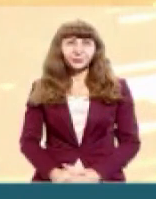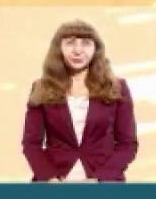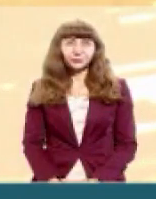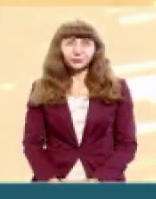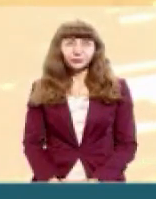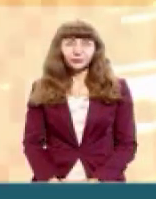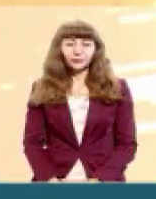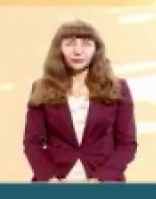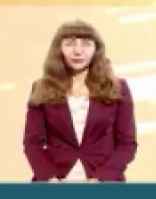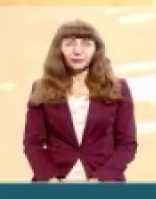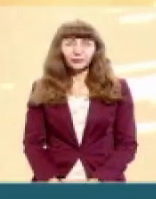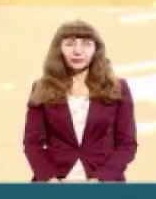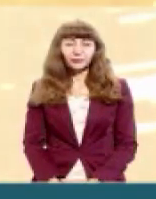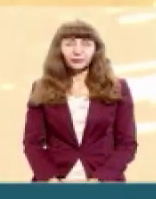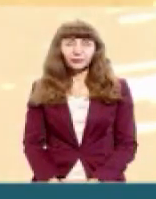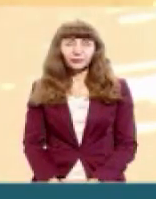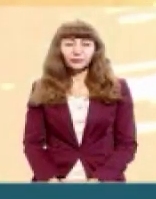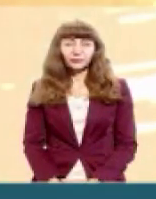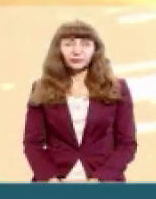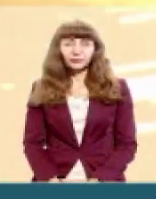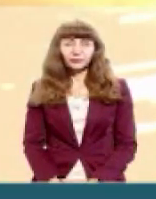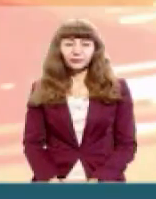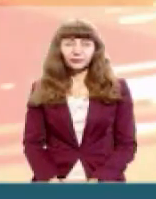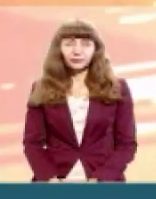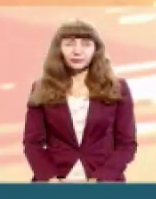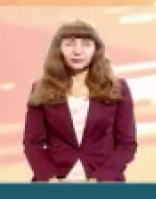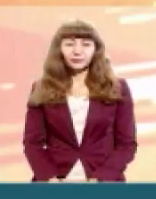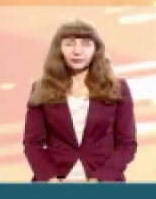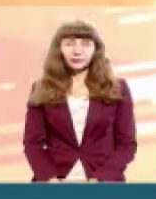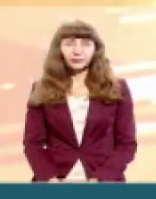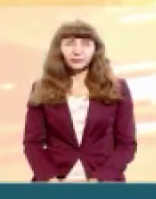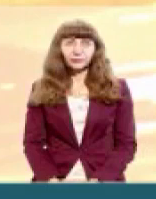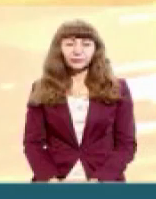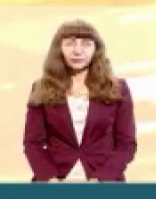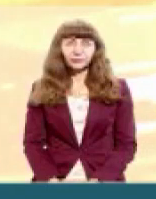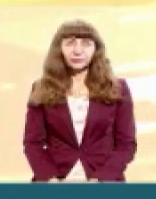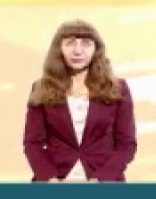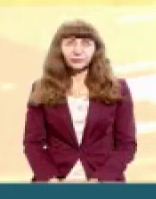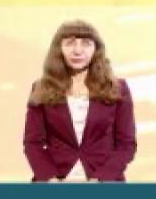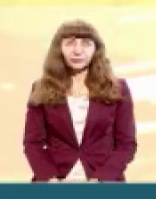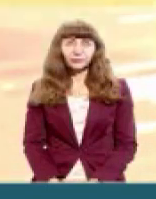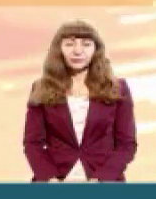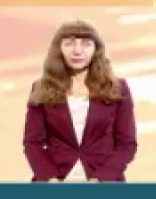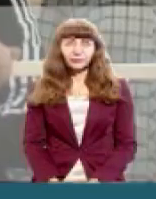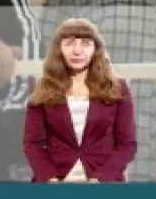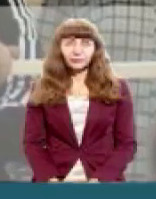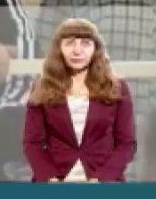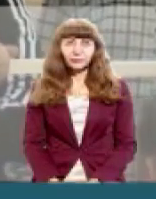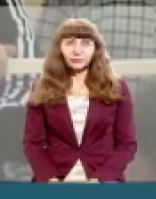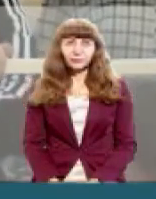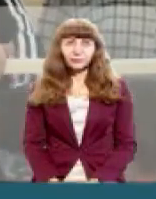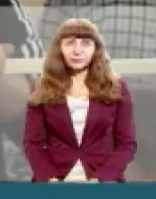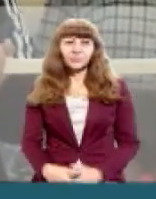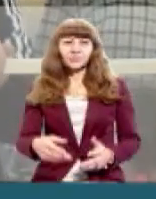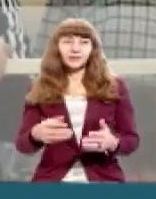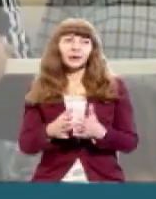қымбатты металлургтер, күнделікті еңбектеріңіз бен сүйікті істеріңізге берілгендіктеріңіз үшін шын жүректен алғыс айтқым келеді. Бұдан кейін